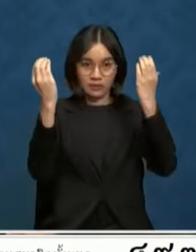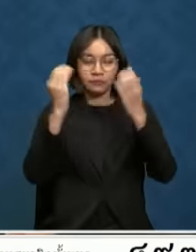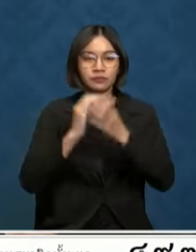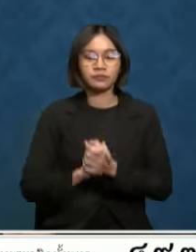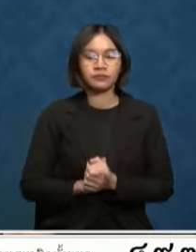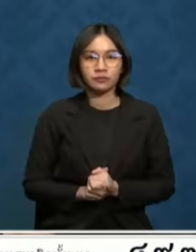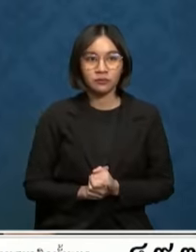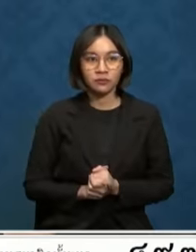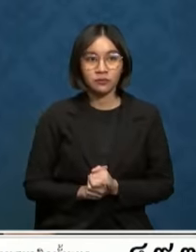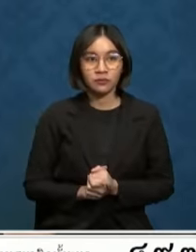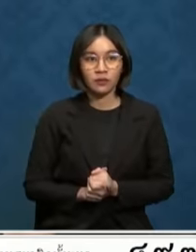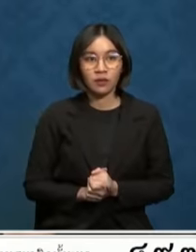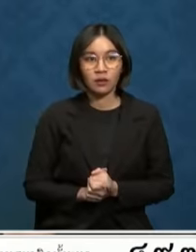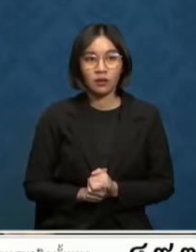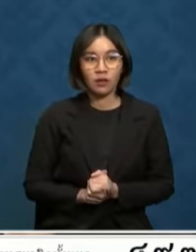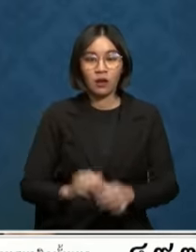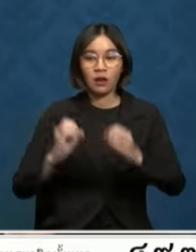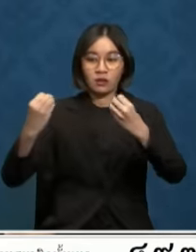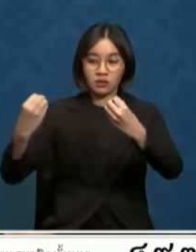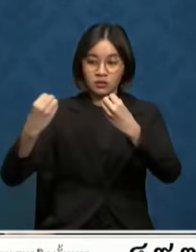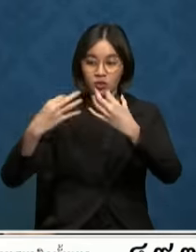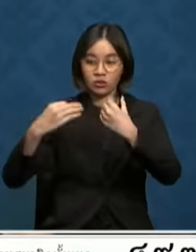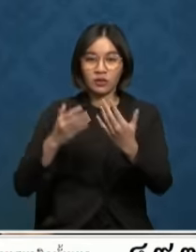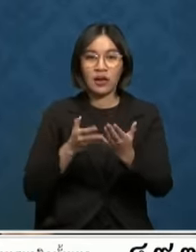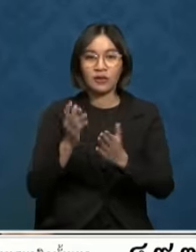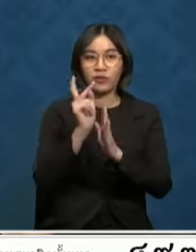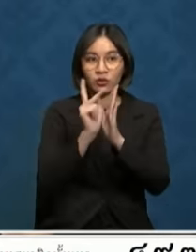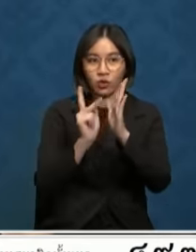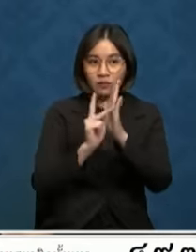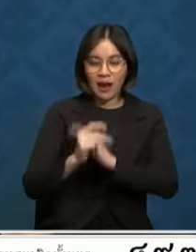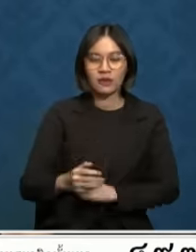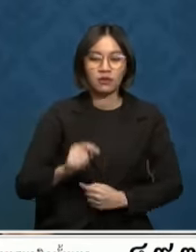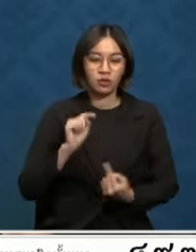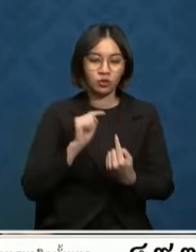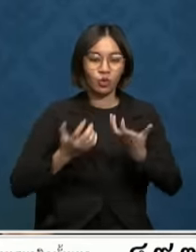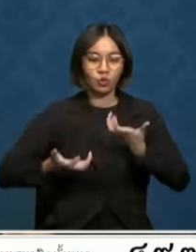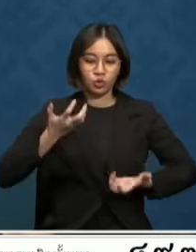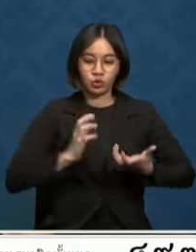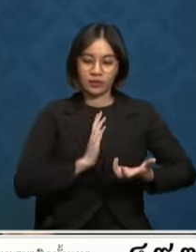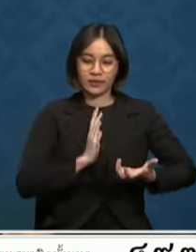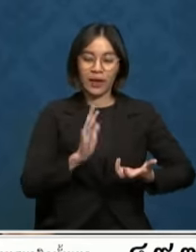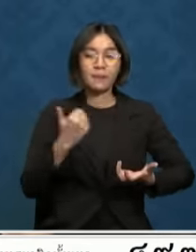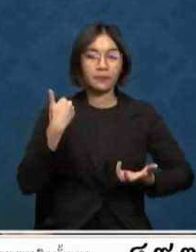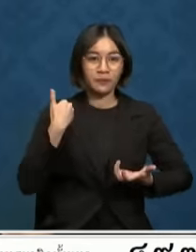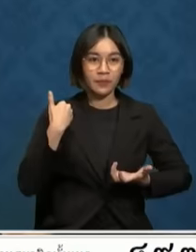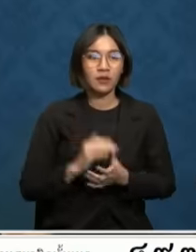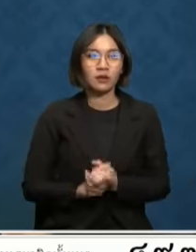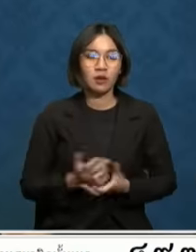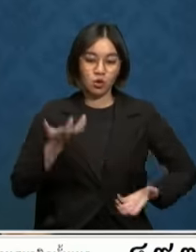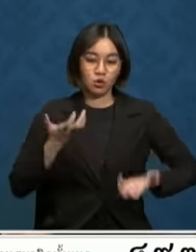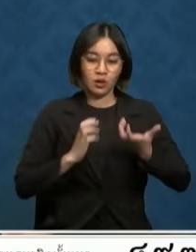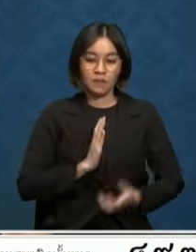ธรรมศาสตร์เราสอนว่านิติศาสตร์ทรงไว้ซึ่งความยุติธรรมให้ความยุติธรรมโดย